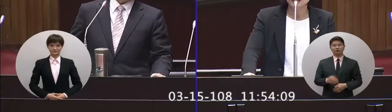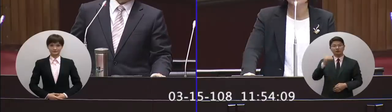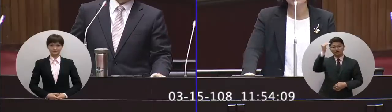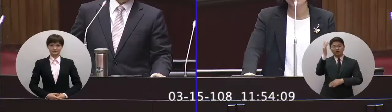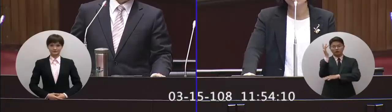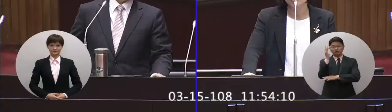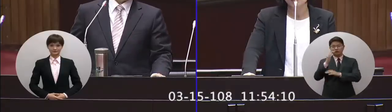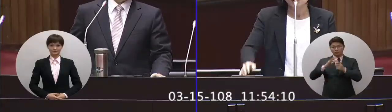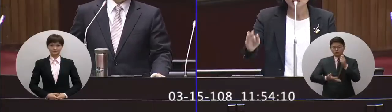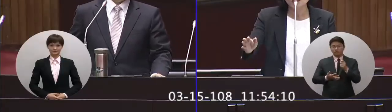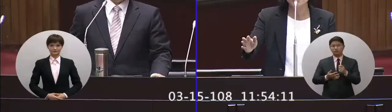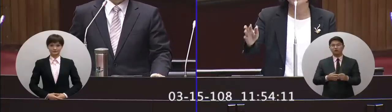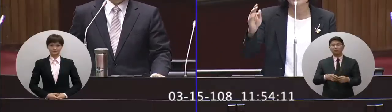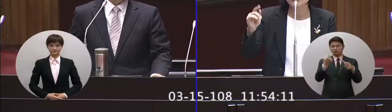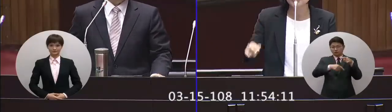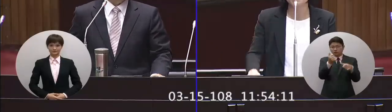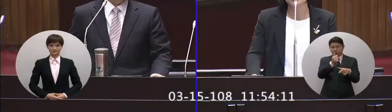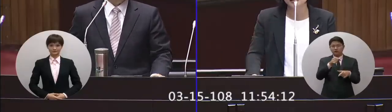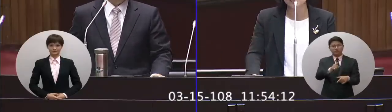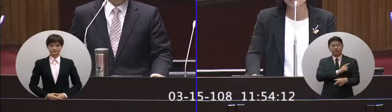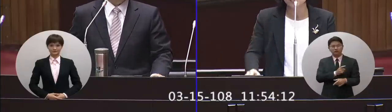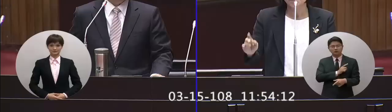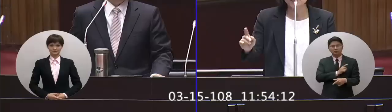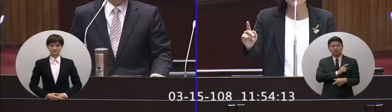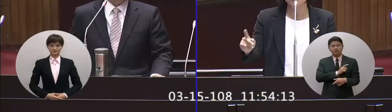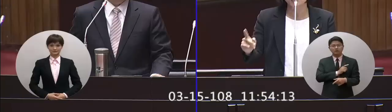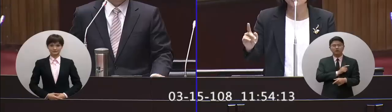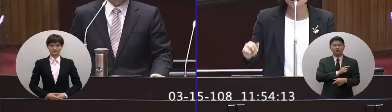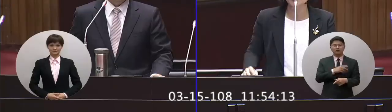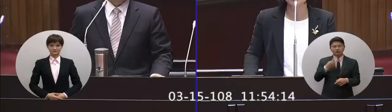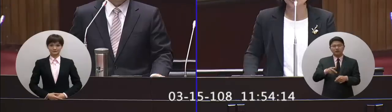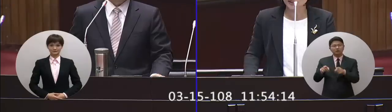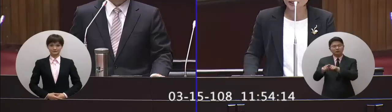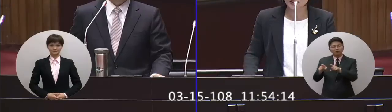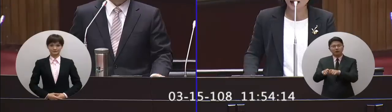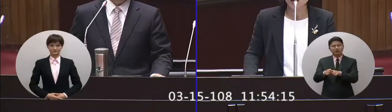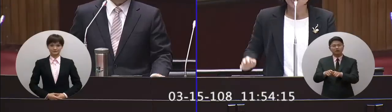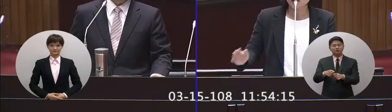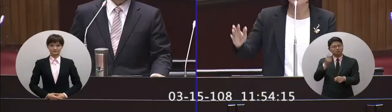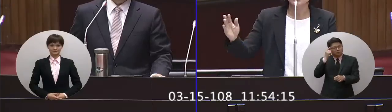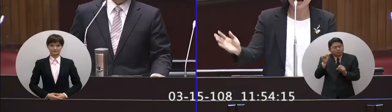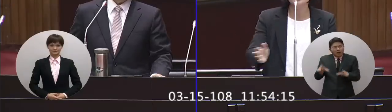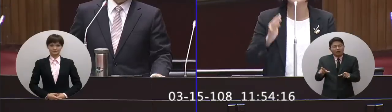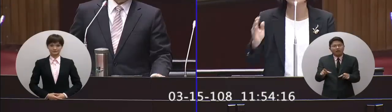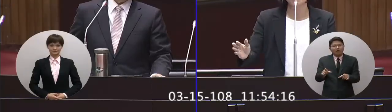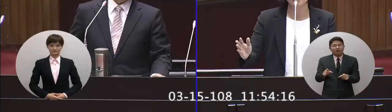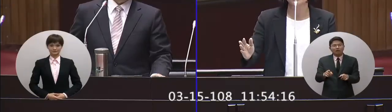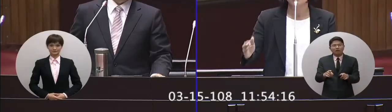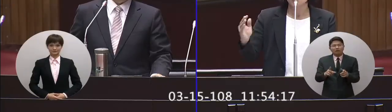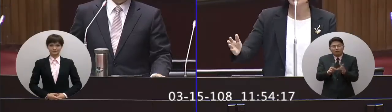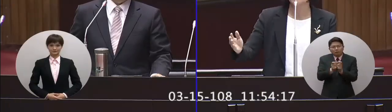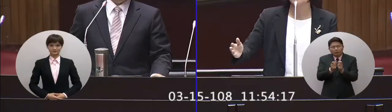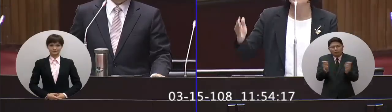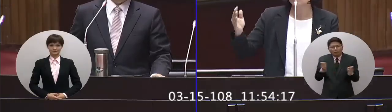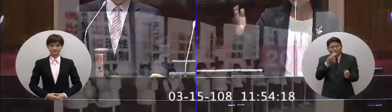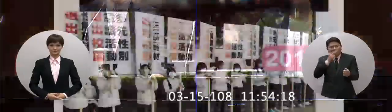中叶永志同学，因为他的性别气质不符合社会主流的期待，所以长期遭到霸